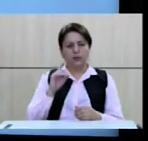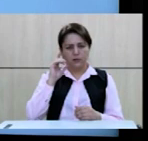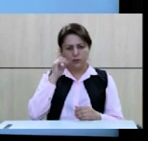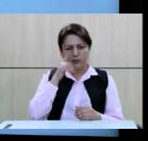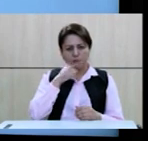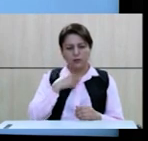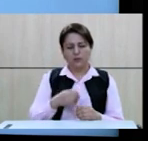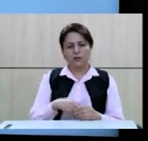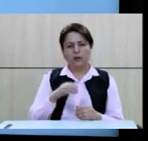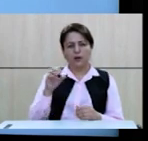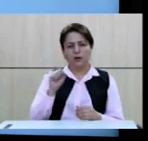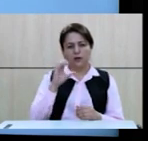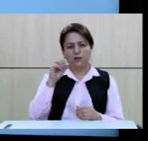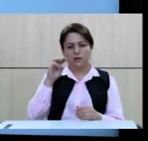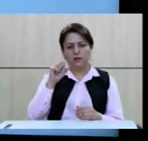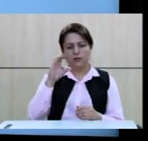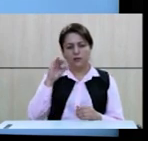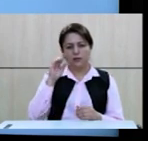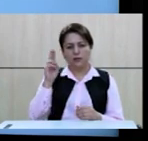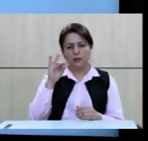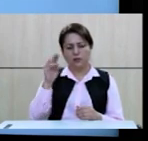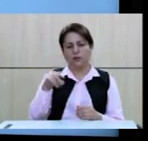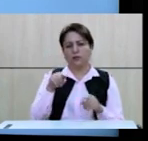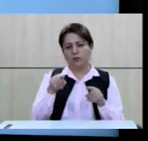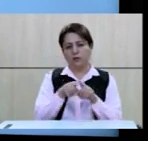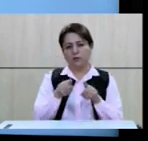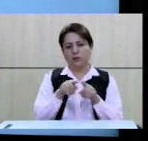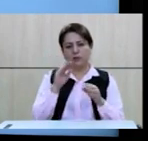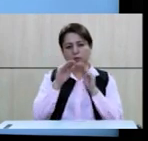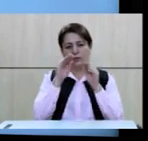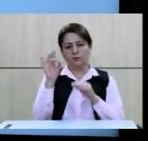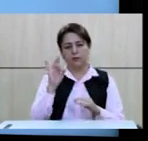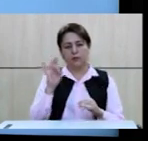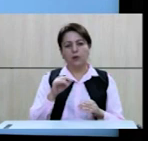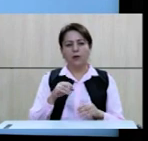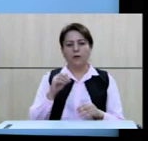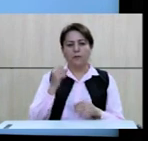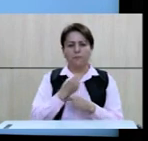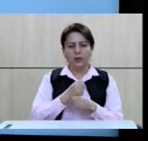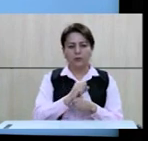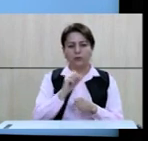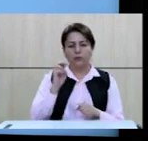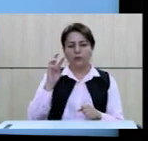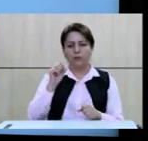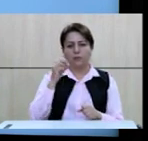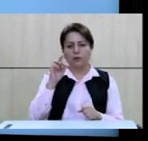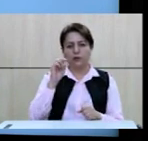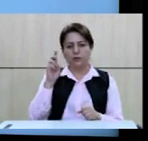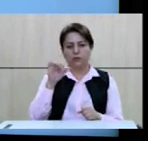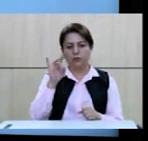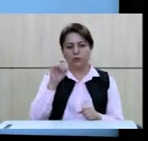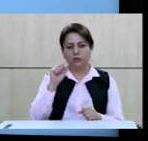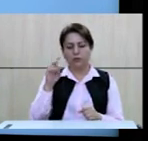sekin. Bu ham yasama ravish hisoblanadi. Majburan. Demak, bu